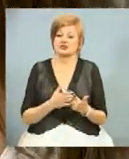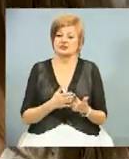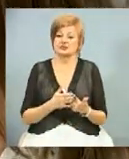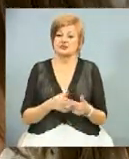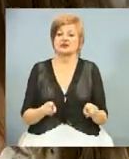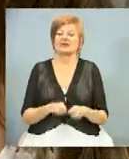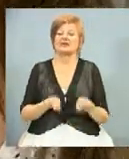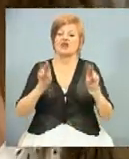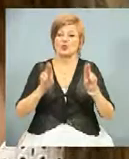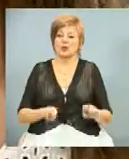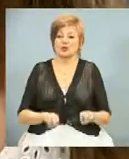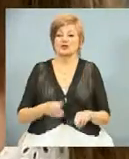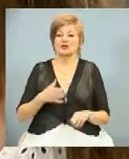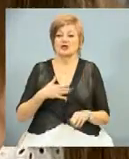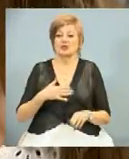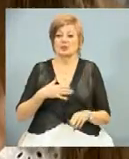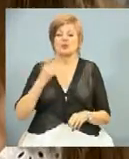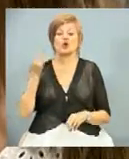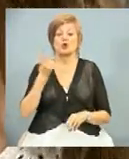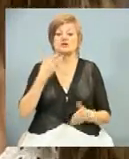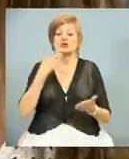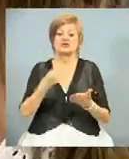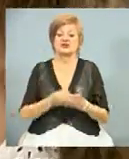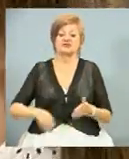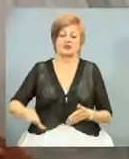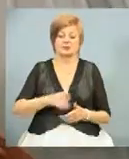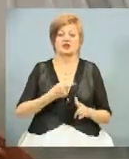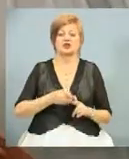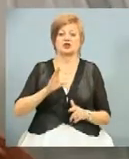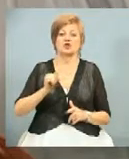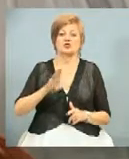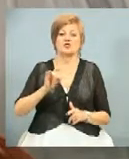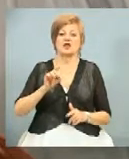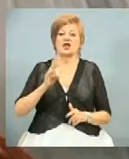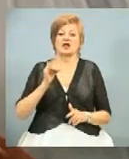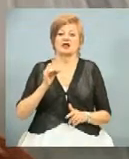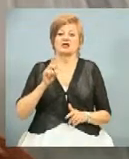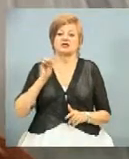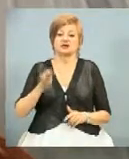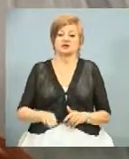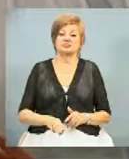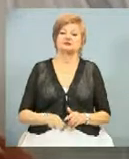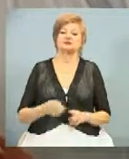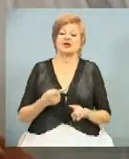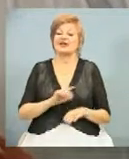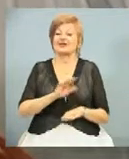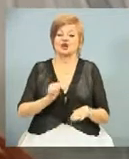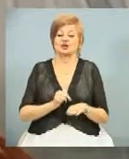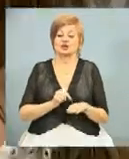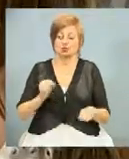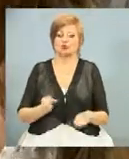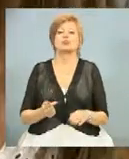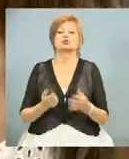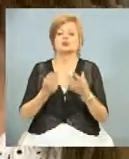от правила. Тобто ми є господарями на своїй землі. Оце і називається суверенітетом. Наша держава є недоторканою,